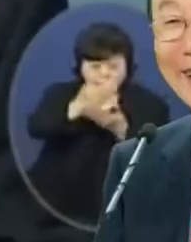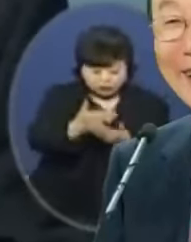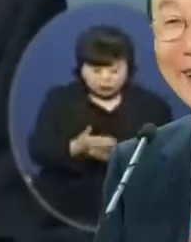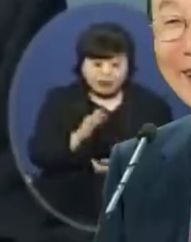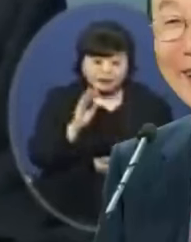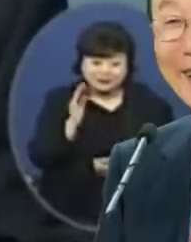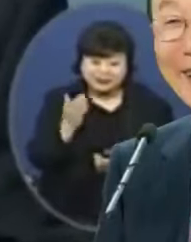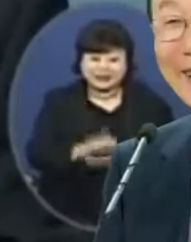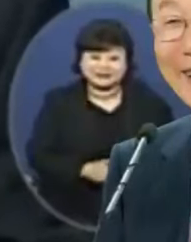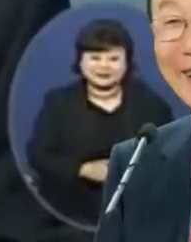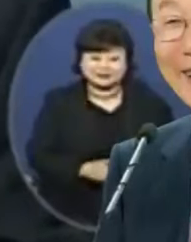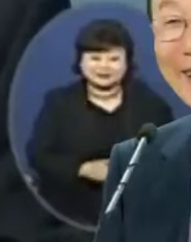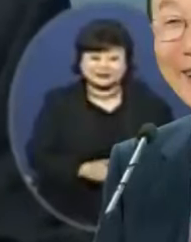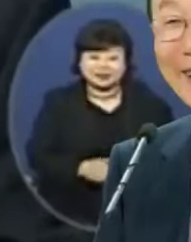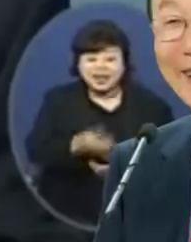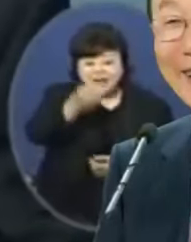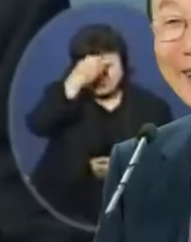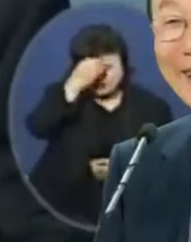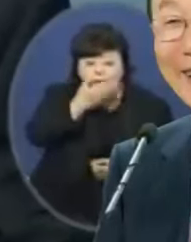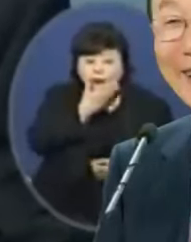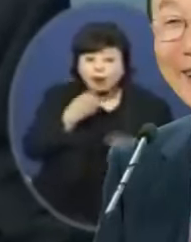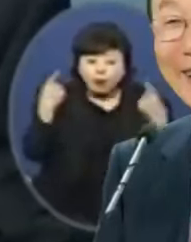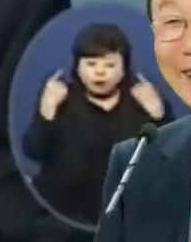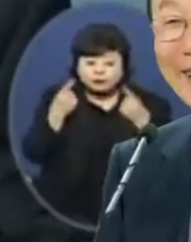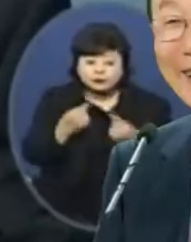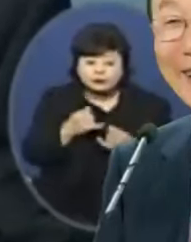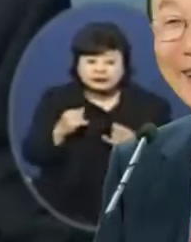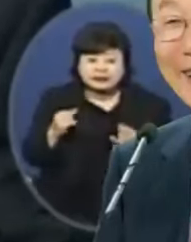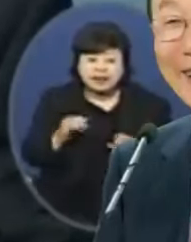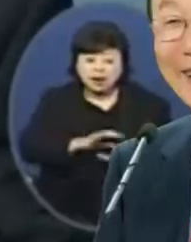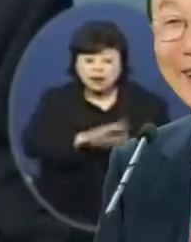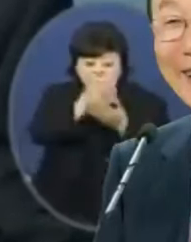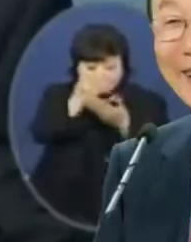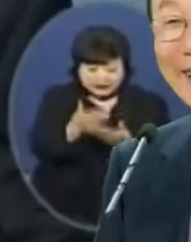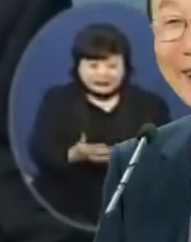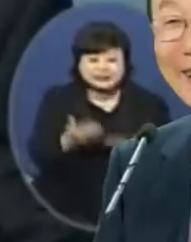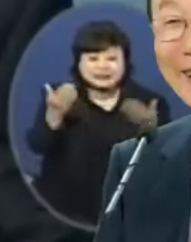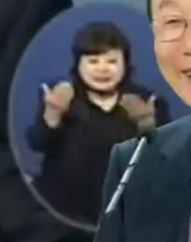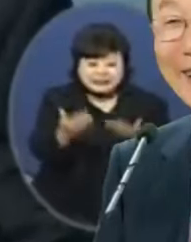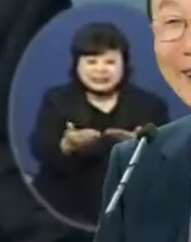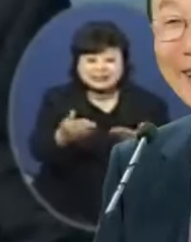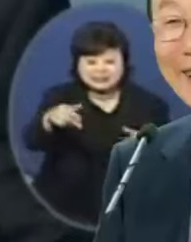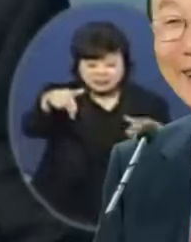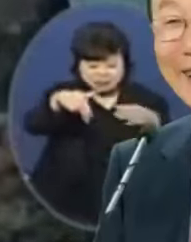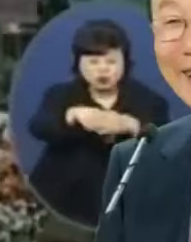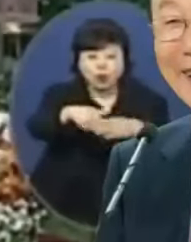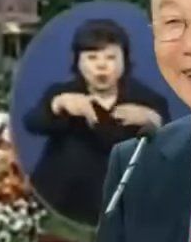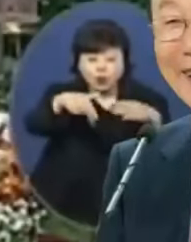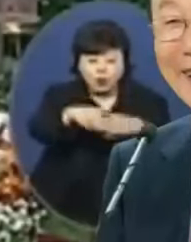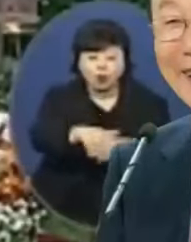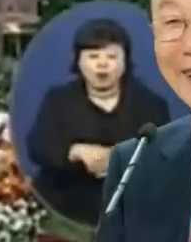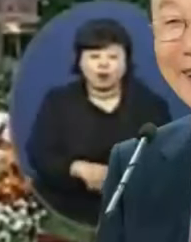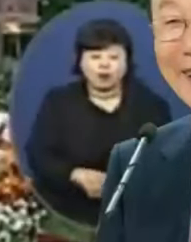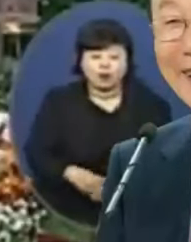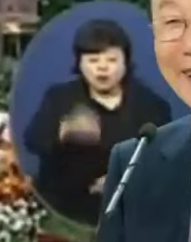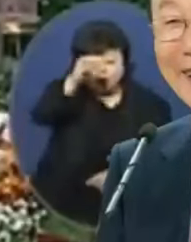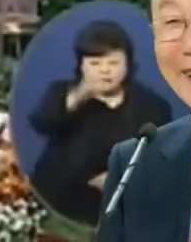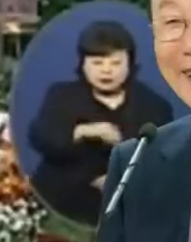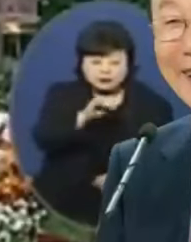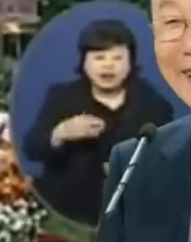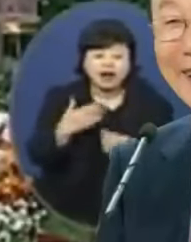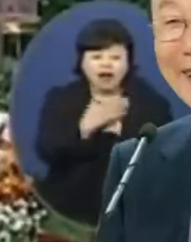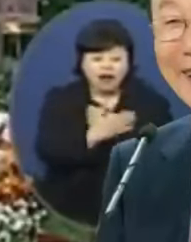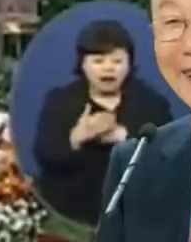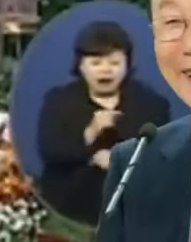시켜주는 것입니다. 그러므로 기독교의 복음은 사람을 변화시키는 역사를 가진 종교인 것입니다. 십자가는 대속의